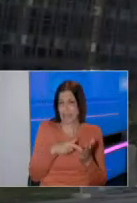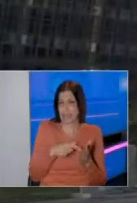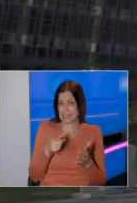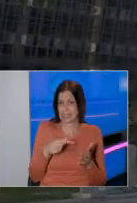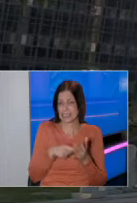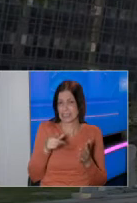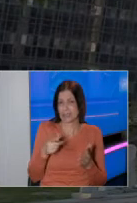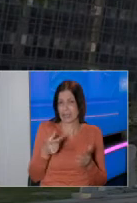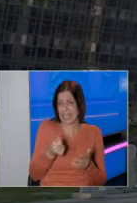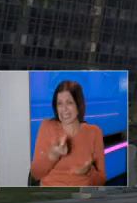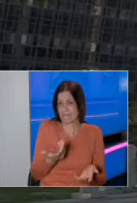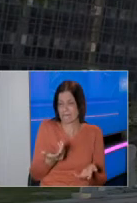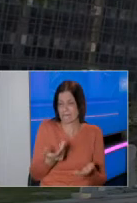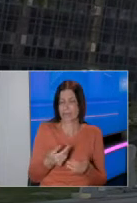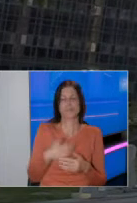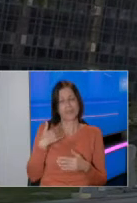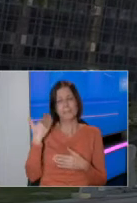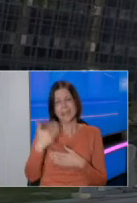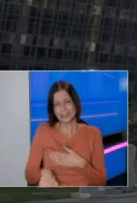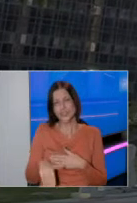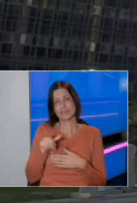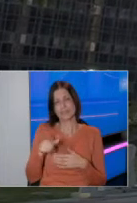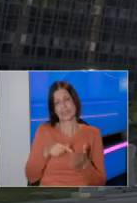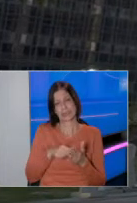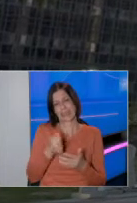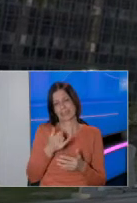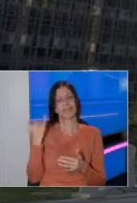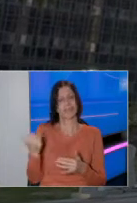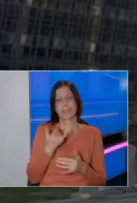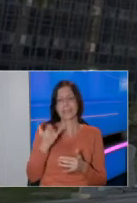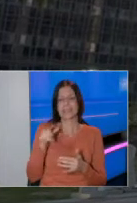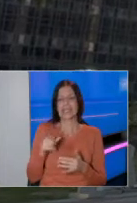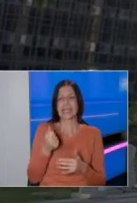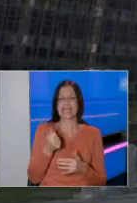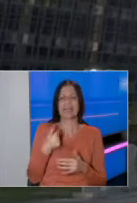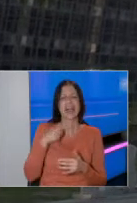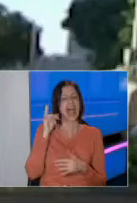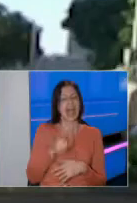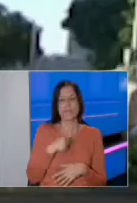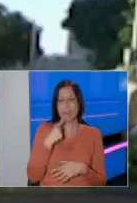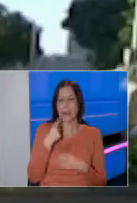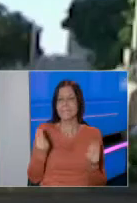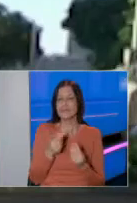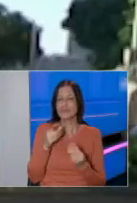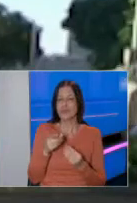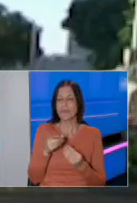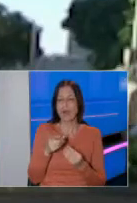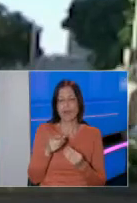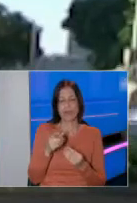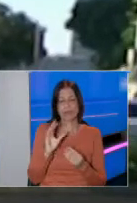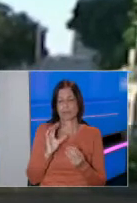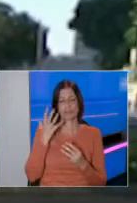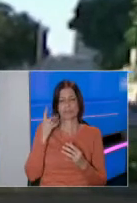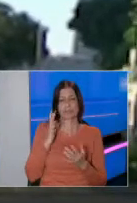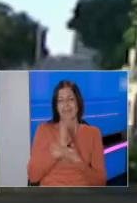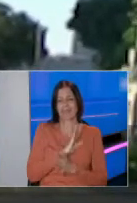בסוף? תראה, בסוף זה עניין של כסף, תמיד זה כנראה עניין של כסף, אבל אני חייב לומר לך, מישהו פה נכנס לוורטיגו